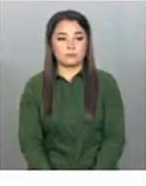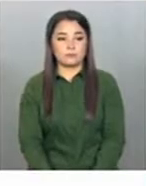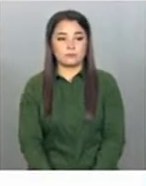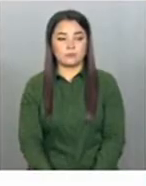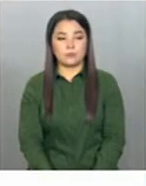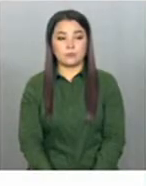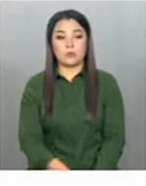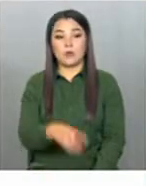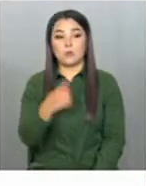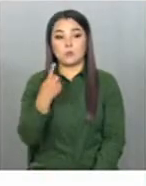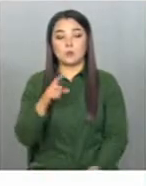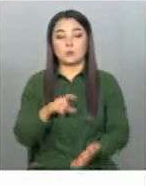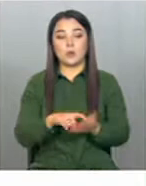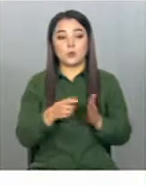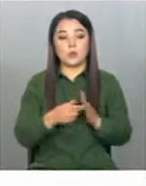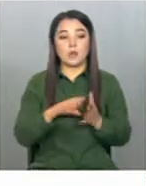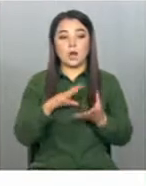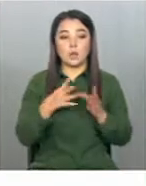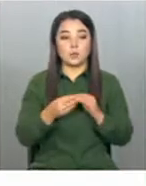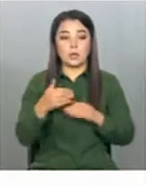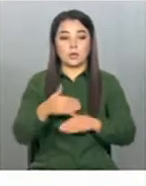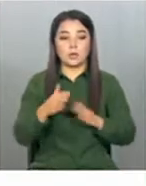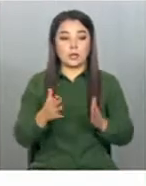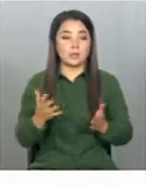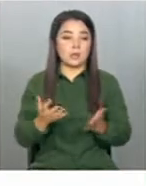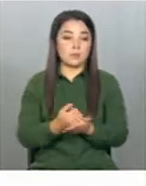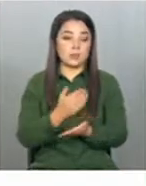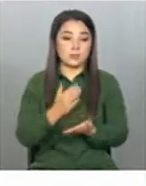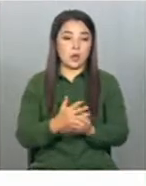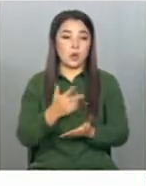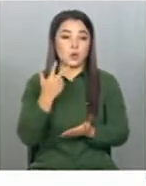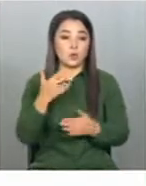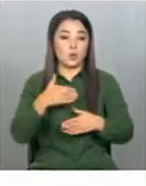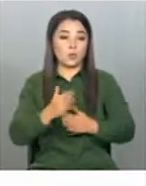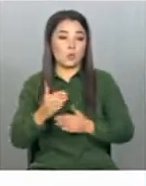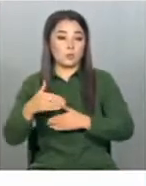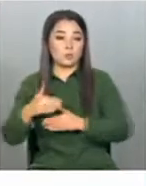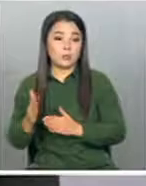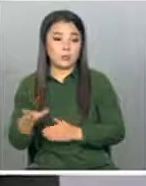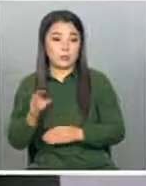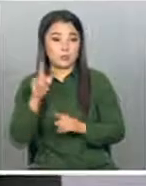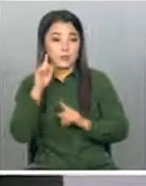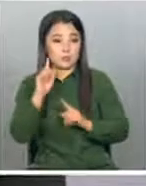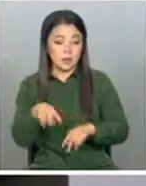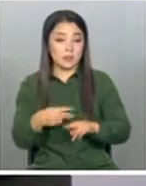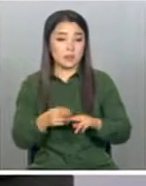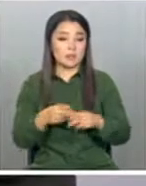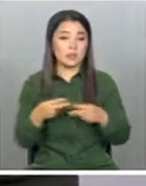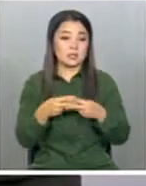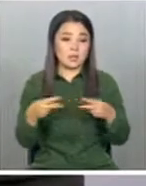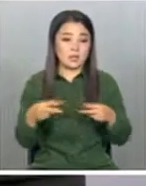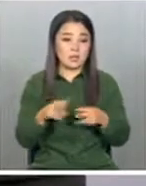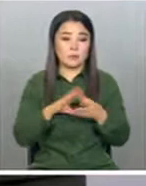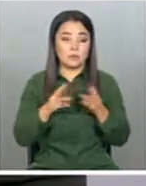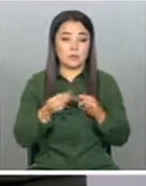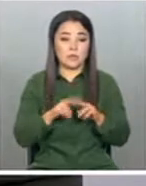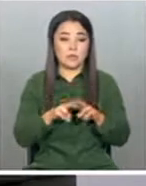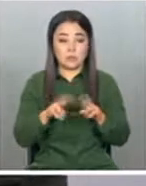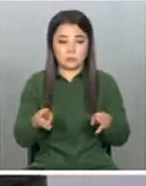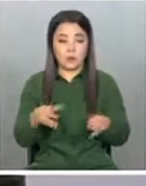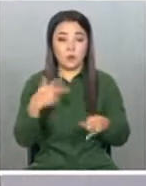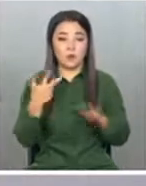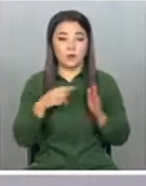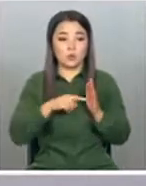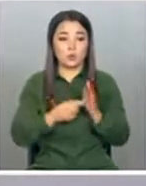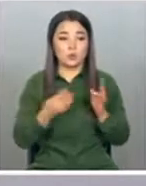бір бөлменің ауданын таптық. Ал олар 3 бөлме болғандықтан және олар тең аудандары, онда 3-ке